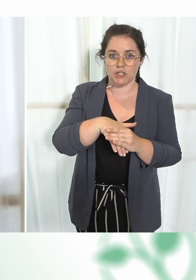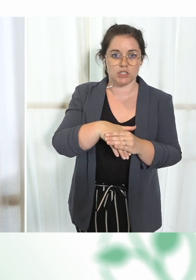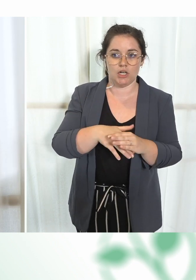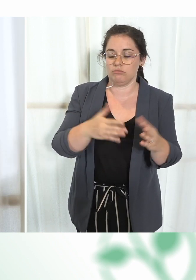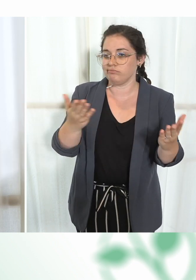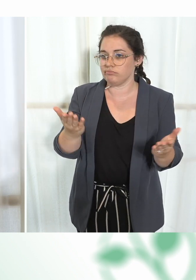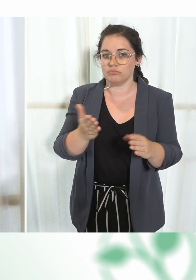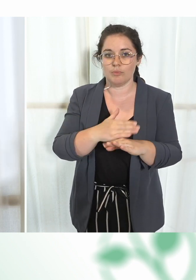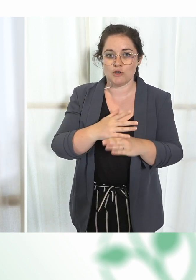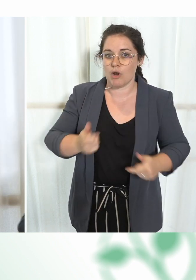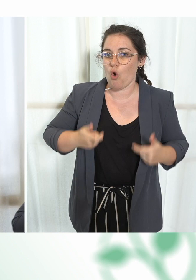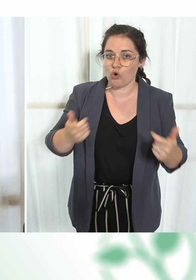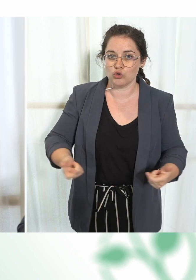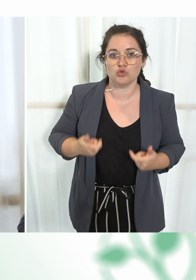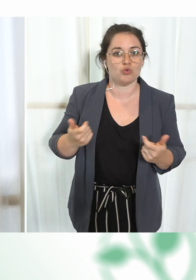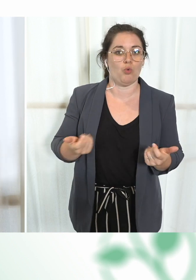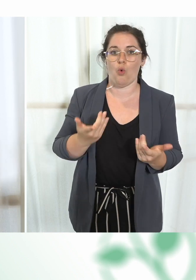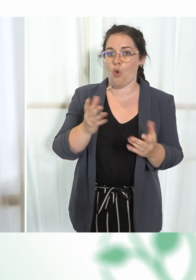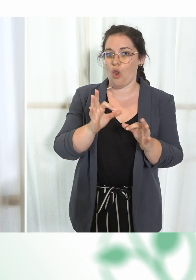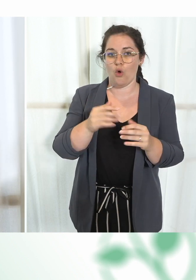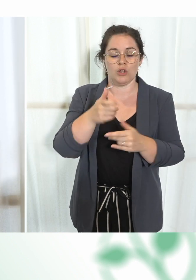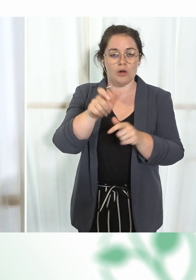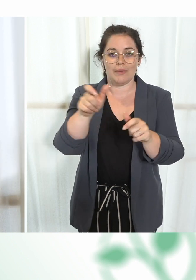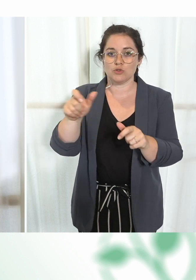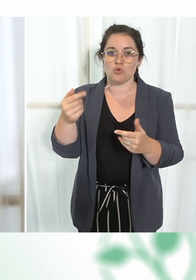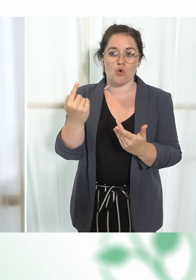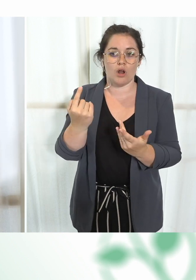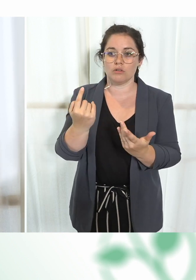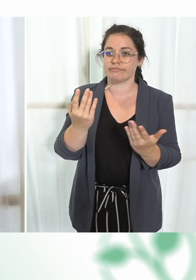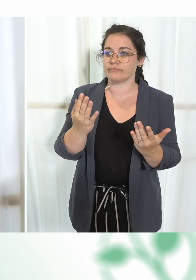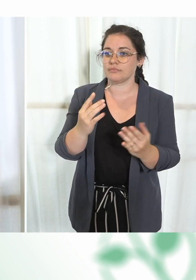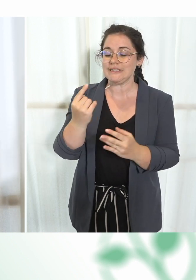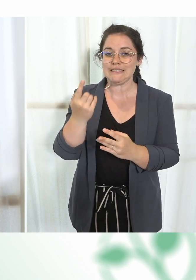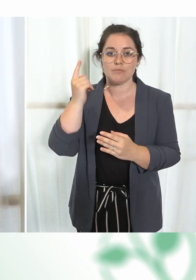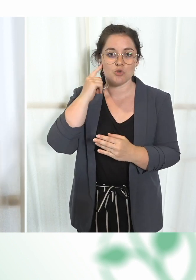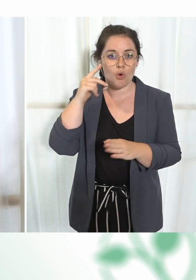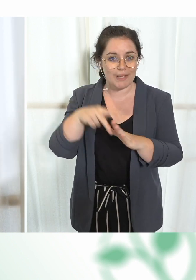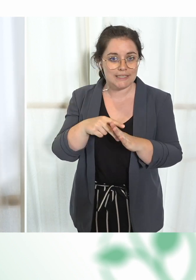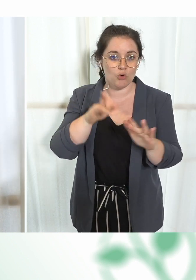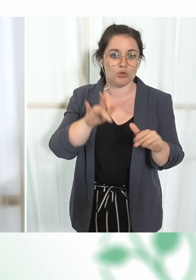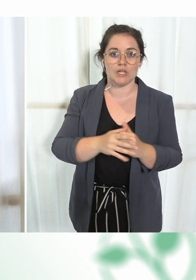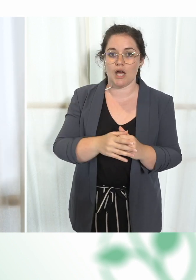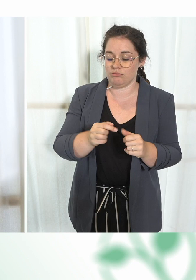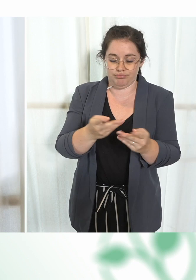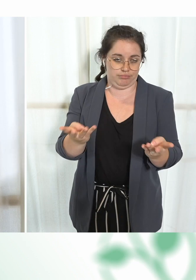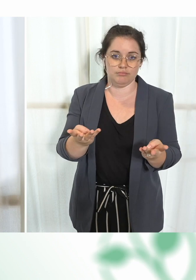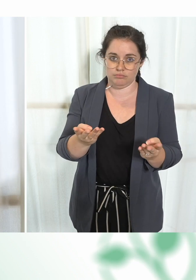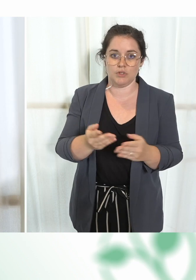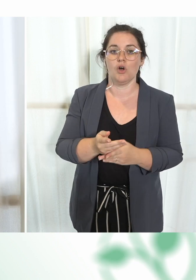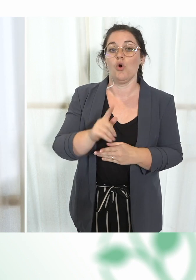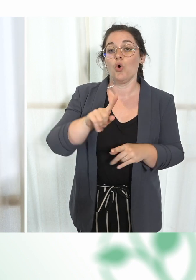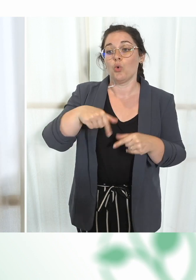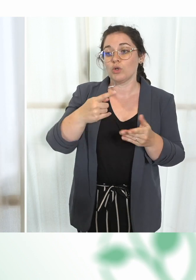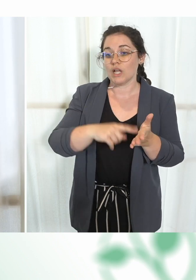jetzt, wir haben Rollstuhlfahrer, wir haben Leute, die sind hörbehindert etc. Und dann ist halt